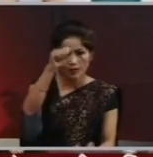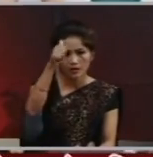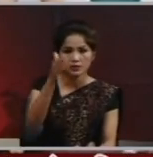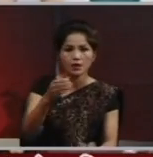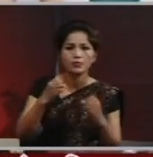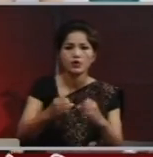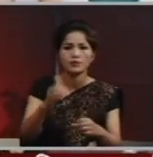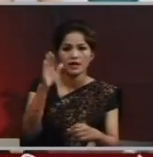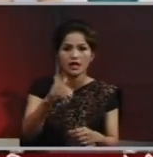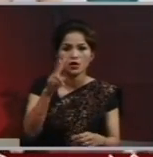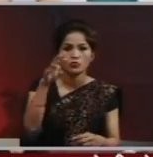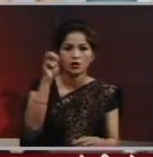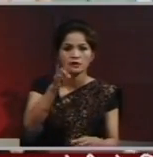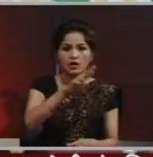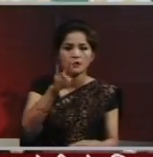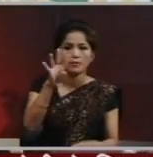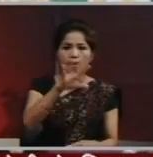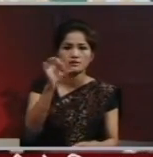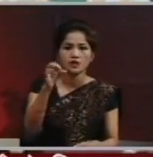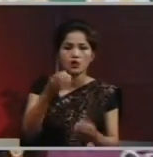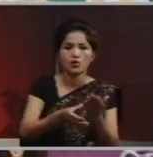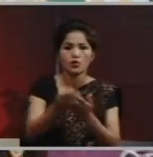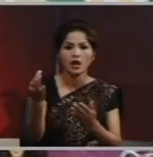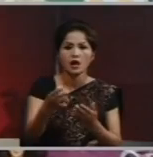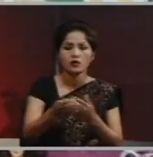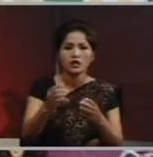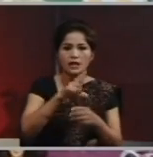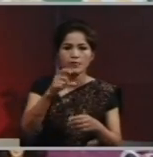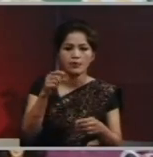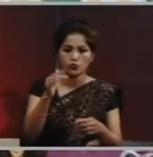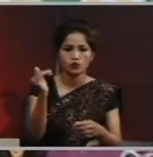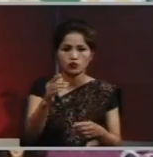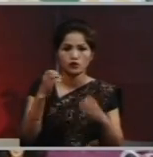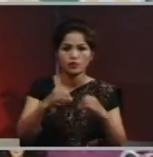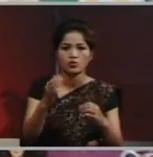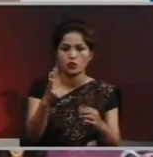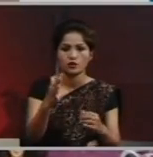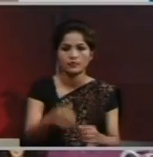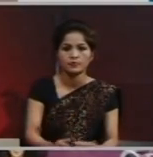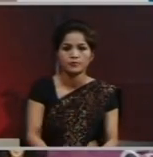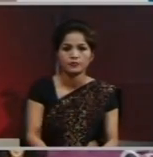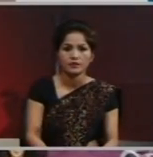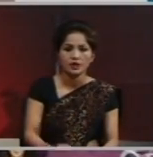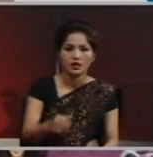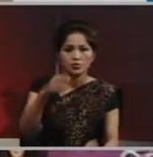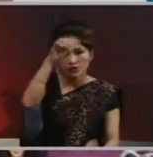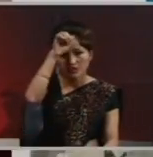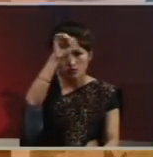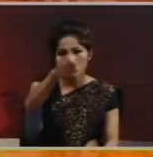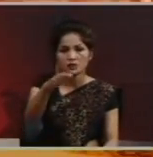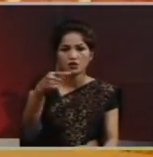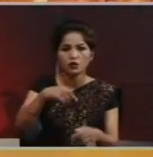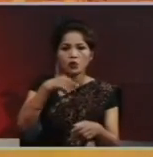भारतले प्रचलनमा ल्याएको 2,000 र 500 दरका नयाँ नोट नेपालमा तत्काल नचल्ने। फेमा नोटिफिकेसन